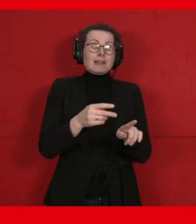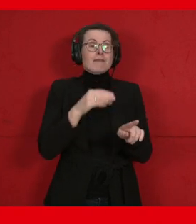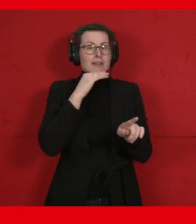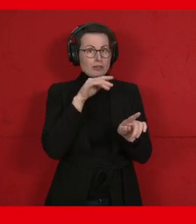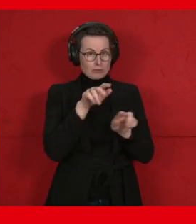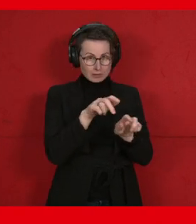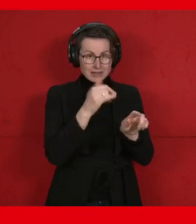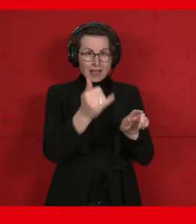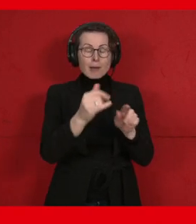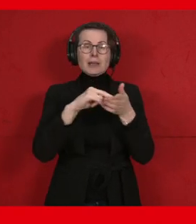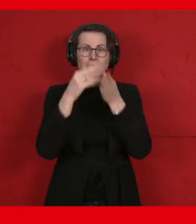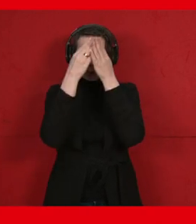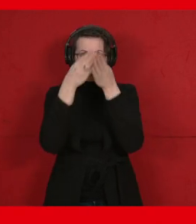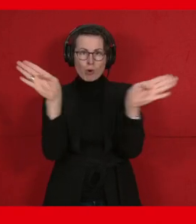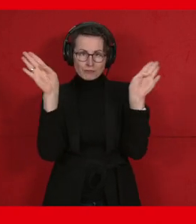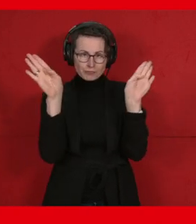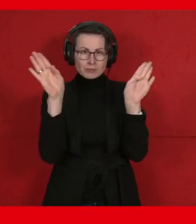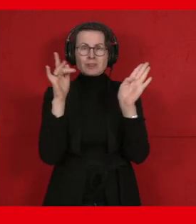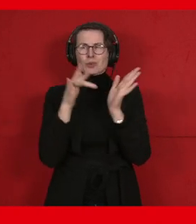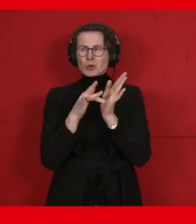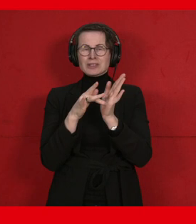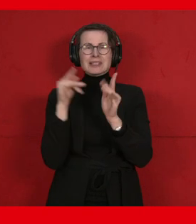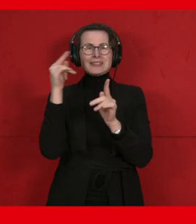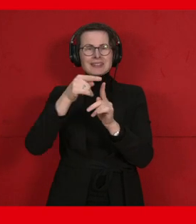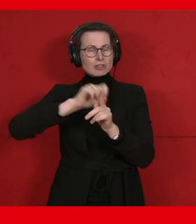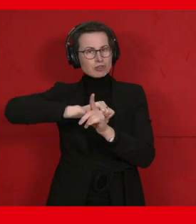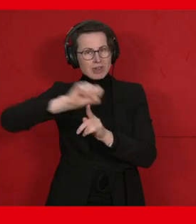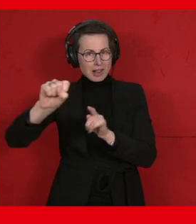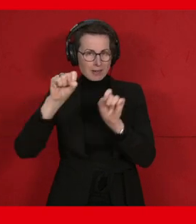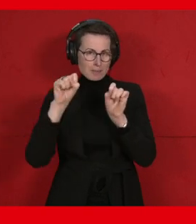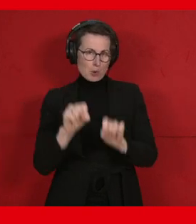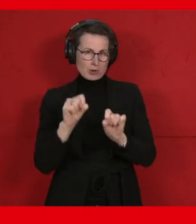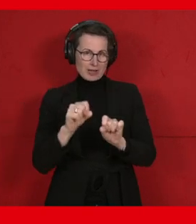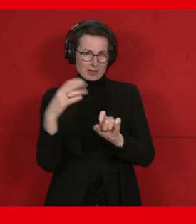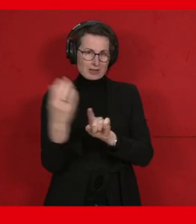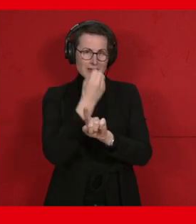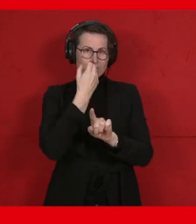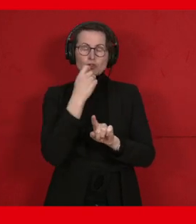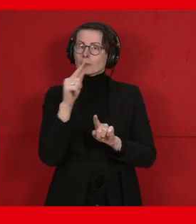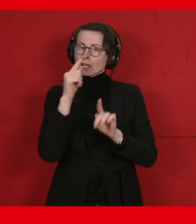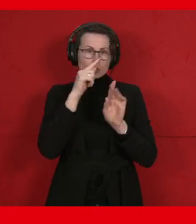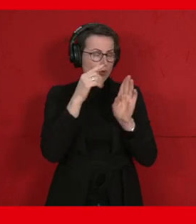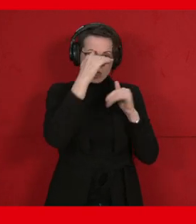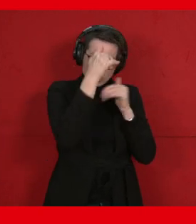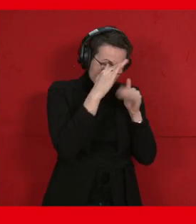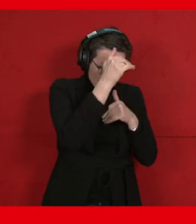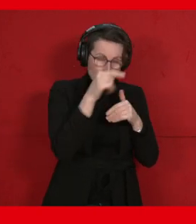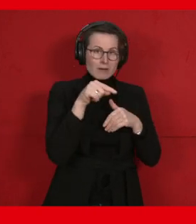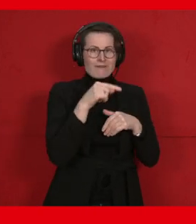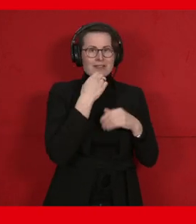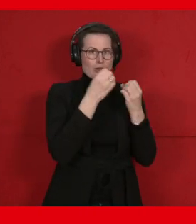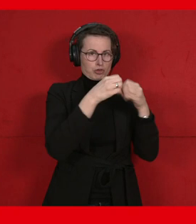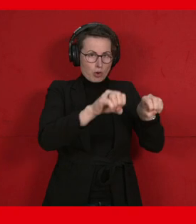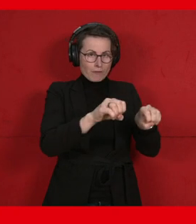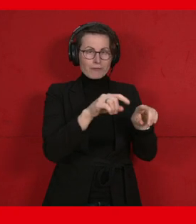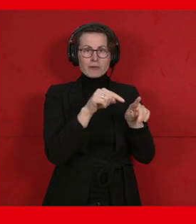wir technologieoffen bleiben. Wir wollen das ja schnell hinbekommen. Also bitte nicht sozusagen alles nur auf die Wasserelektrolyse, sondern